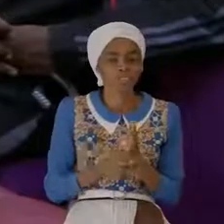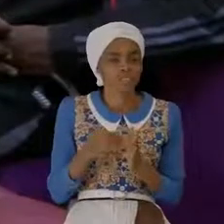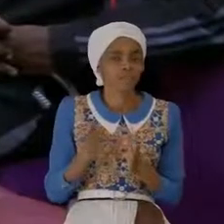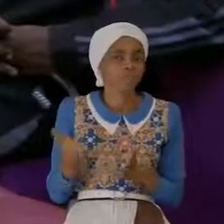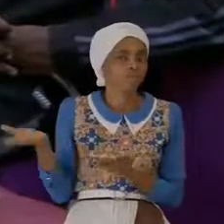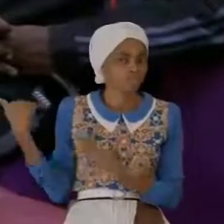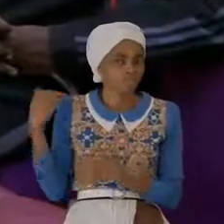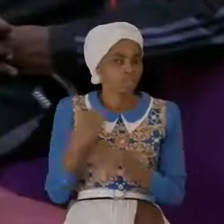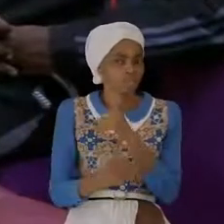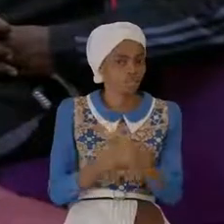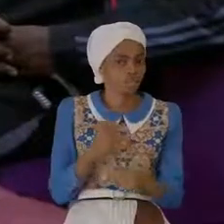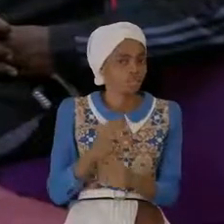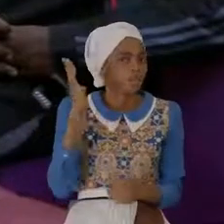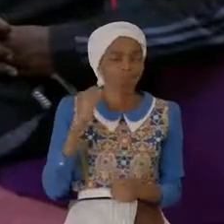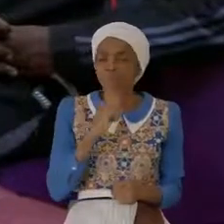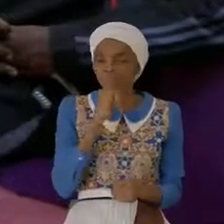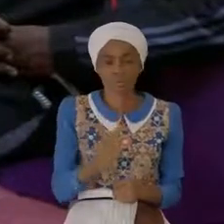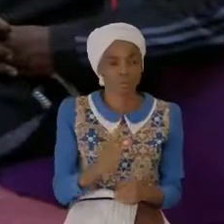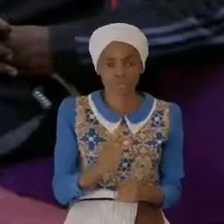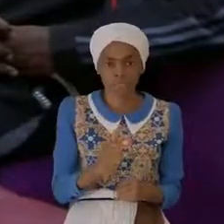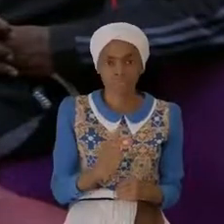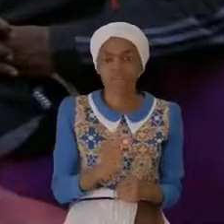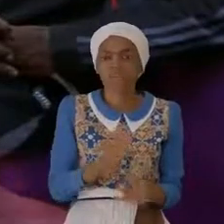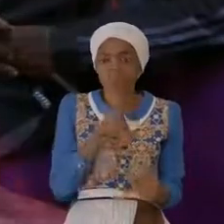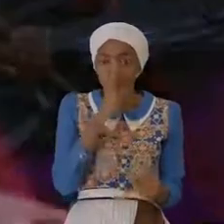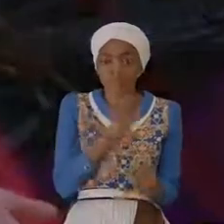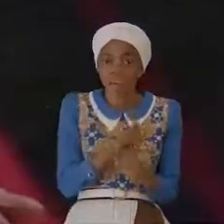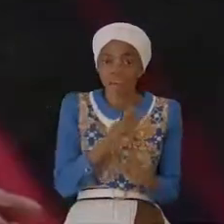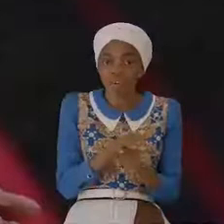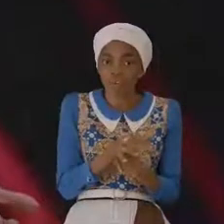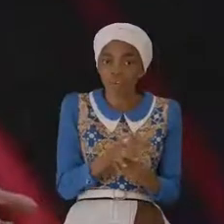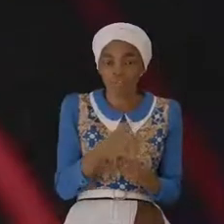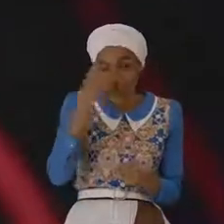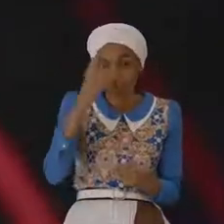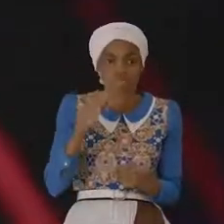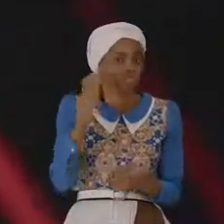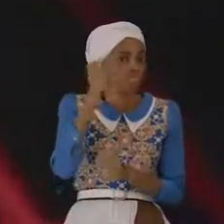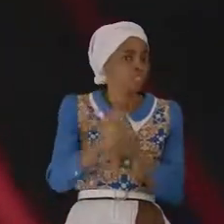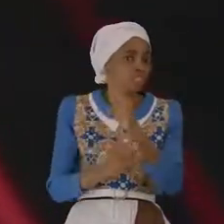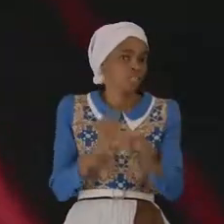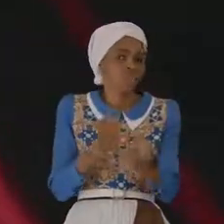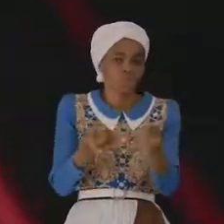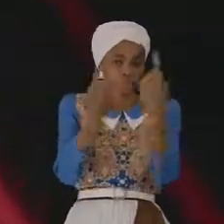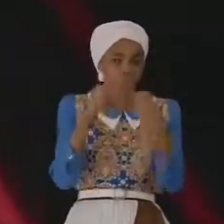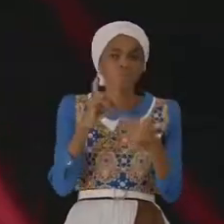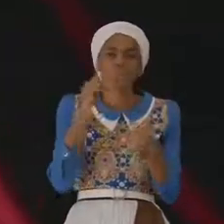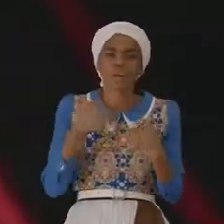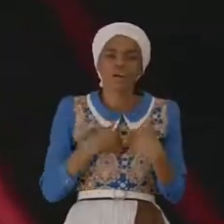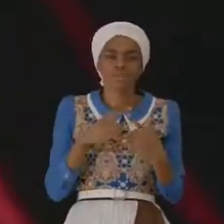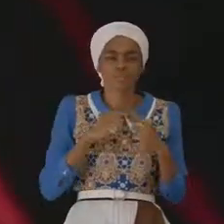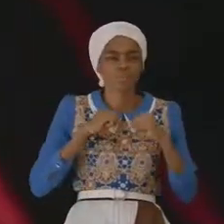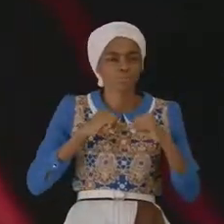de l'année dernière ne va pas suffire pour les années à